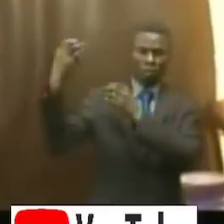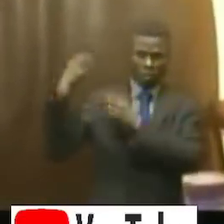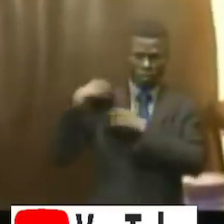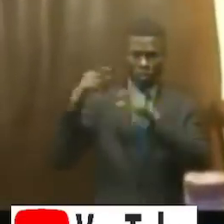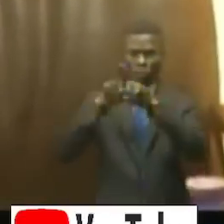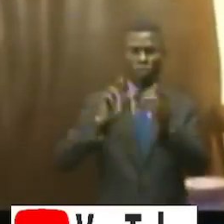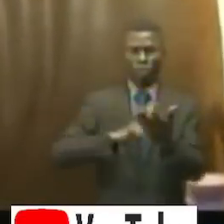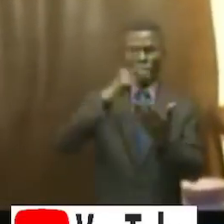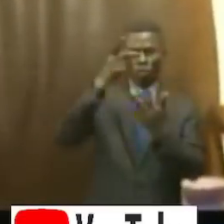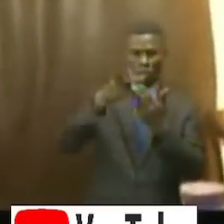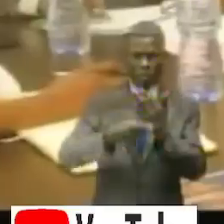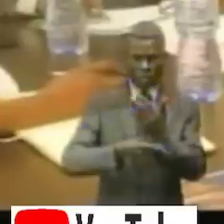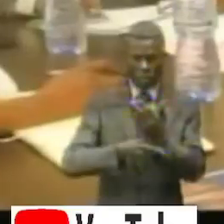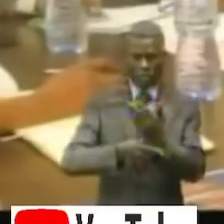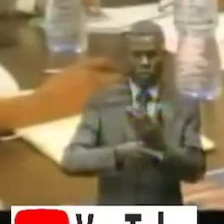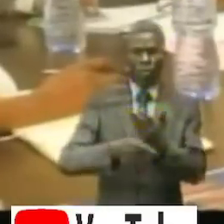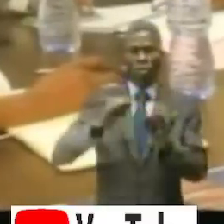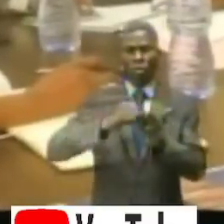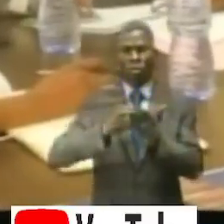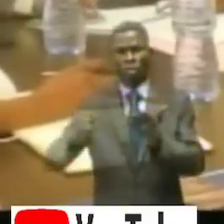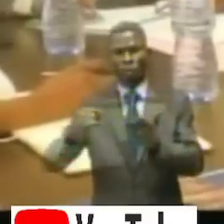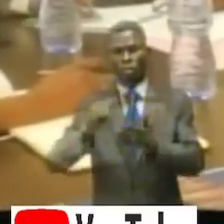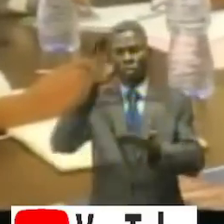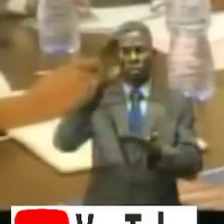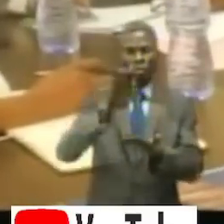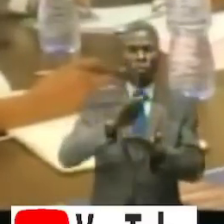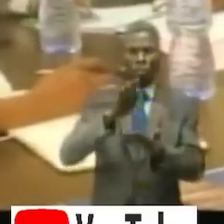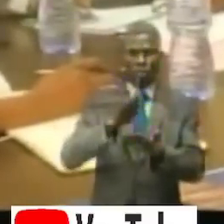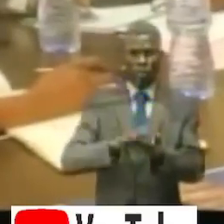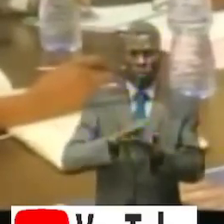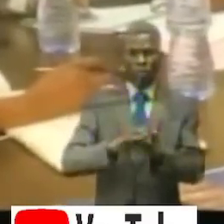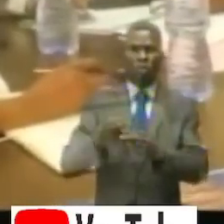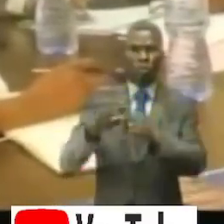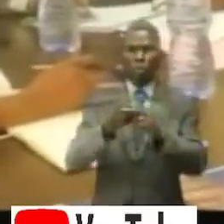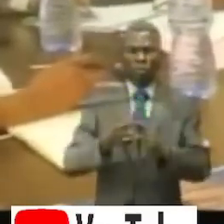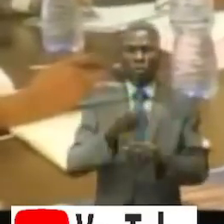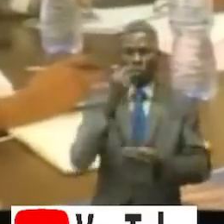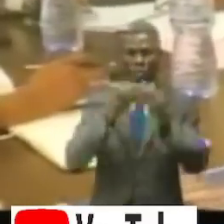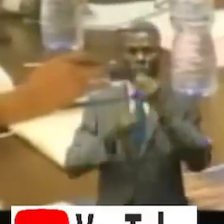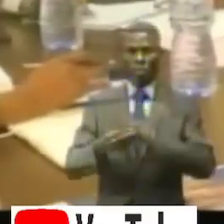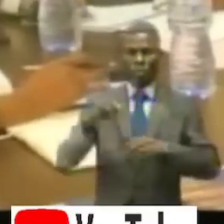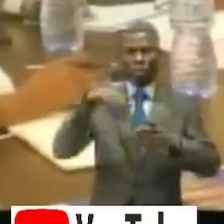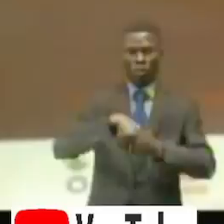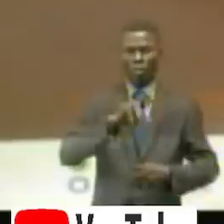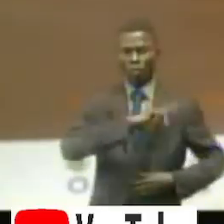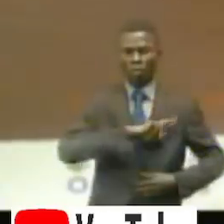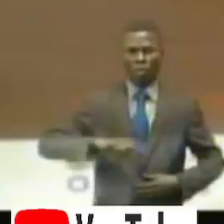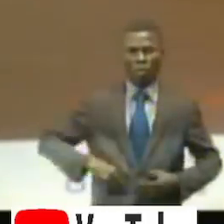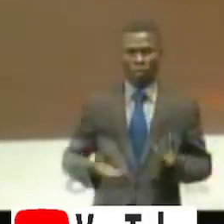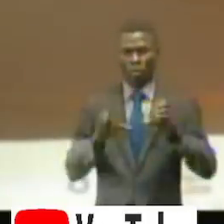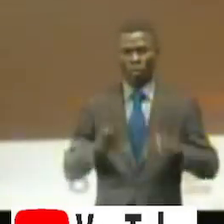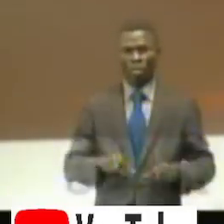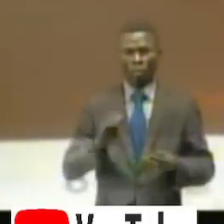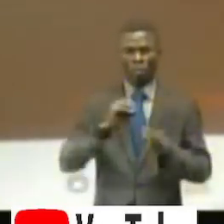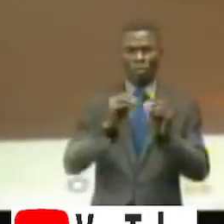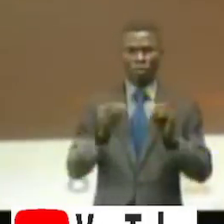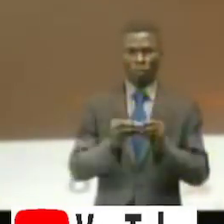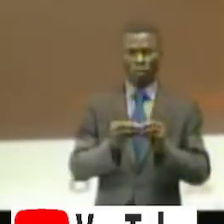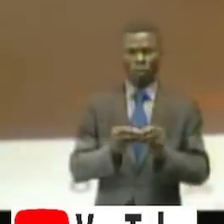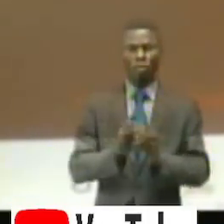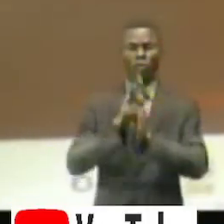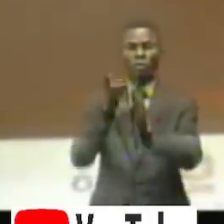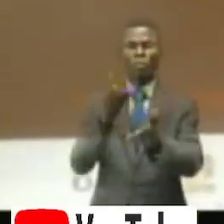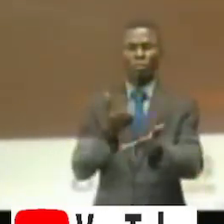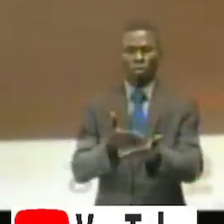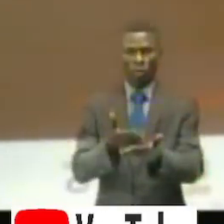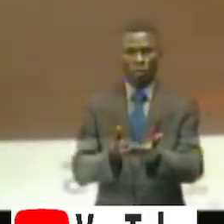la planification dans le cadre de la réduction de la sécurité alimentaire en RDC. Les chiffres de ces résultats